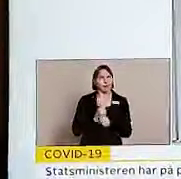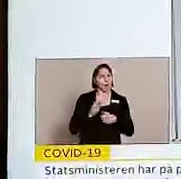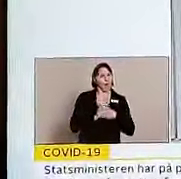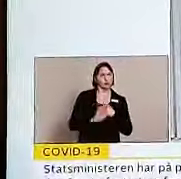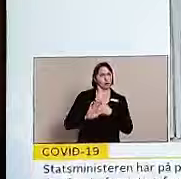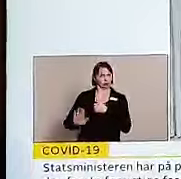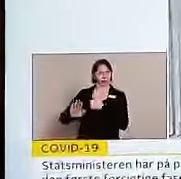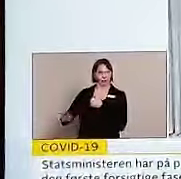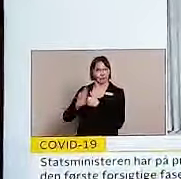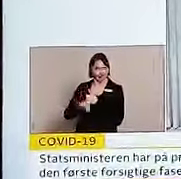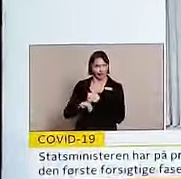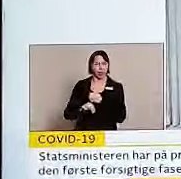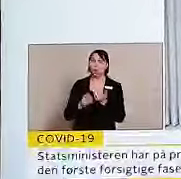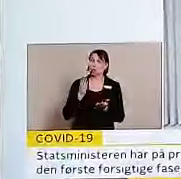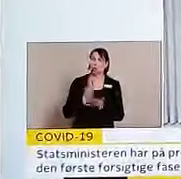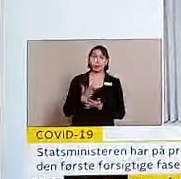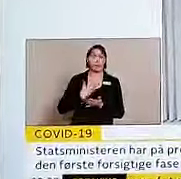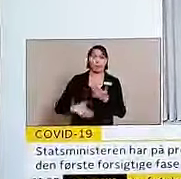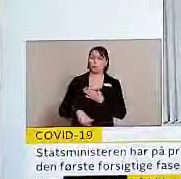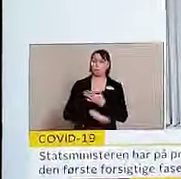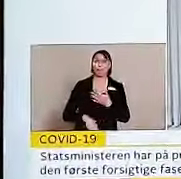يعني إذا يعني